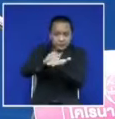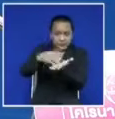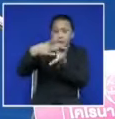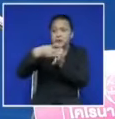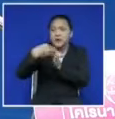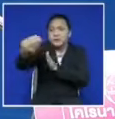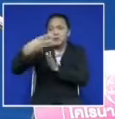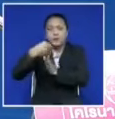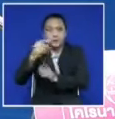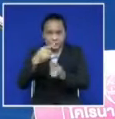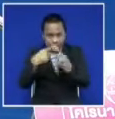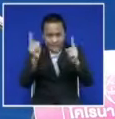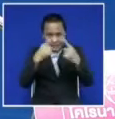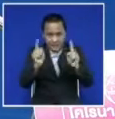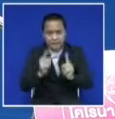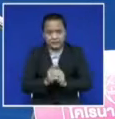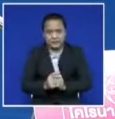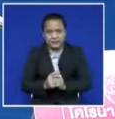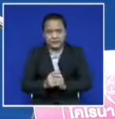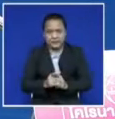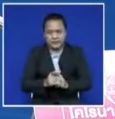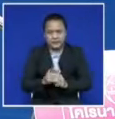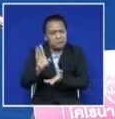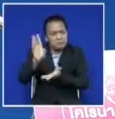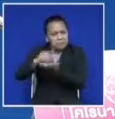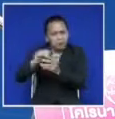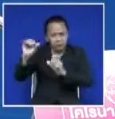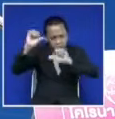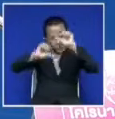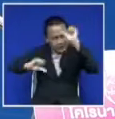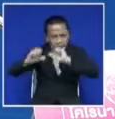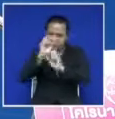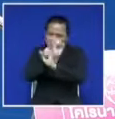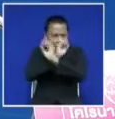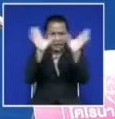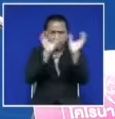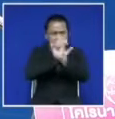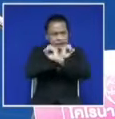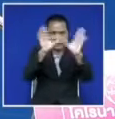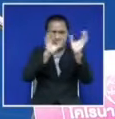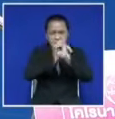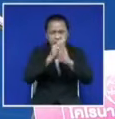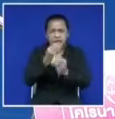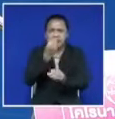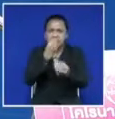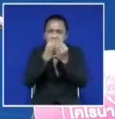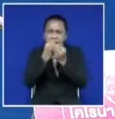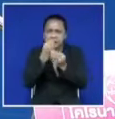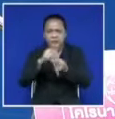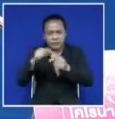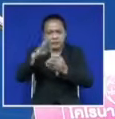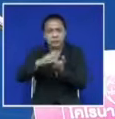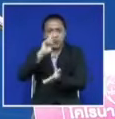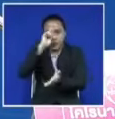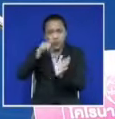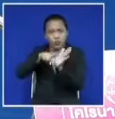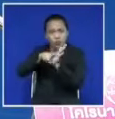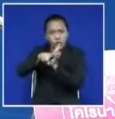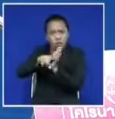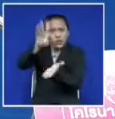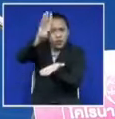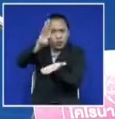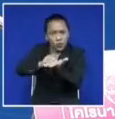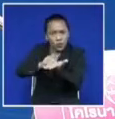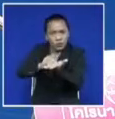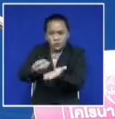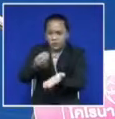อดให้กับผู้อื่นได้เรายังไม่มีข้อมูลทางวิทยาศาสตร์ที่เป็นหลักฐานชัดว่าการรับประทานอาหารที่ปนเปื้อนเชื้อจะ